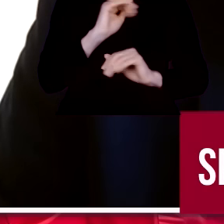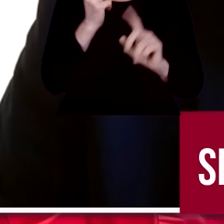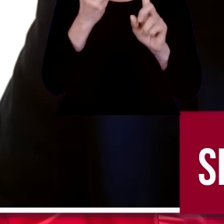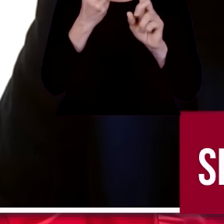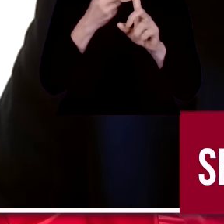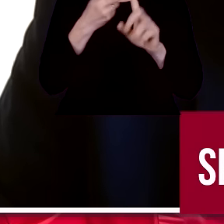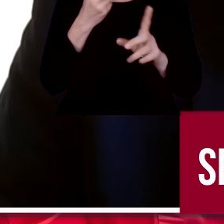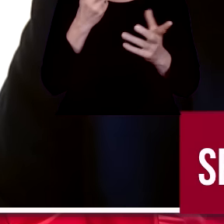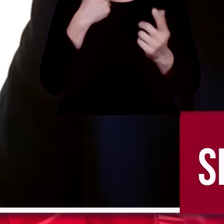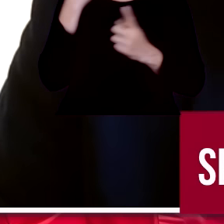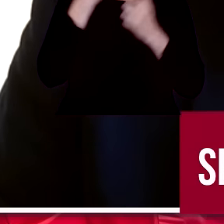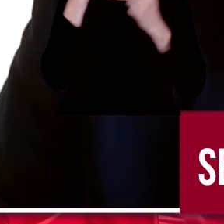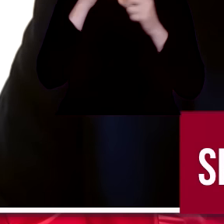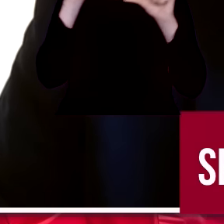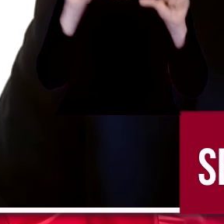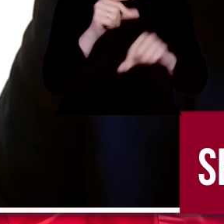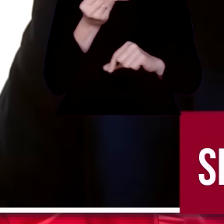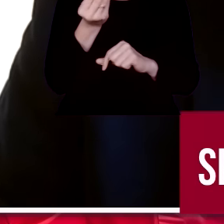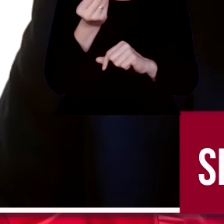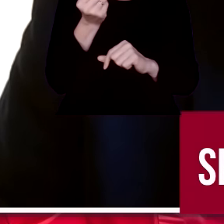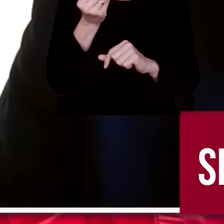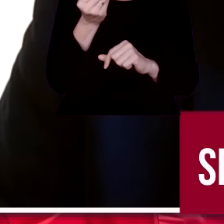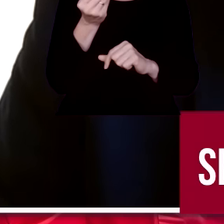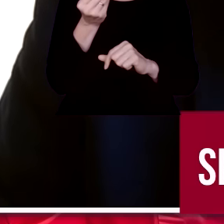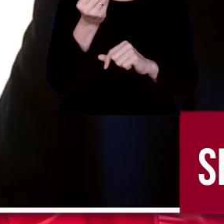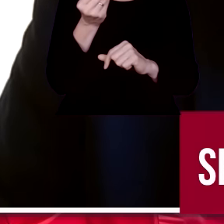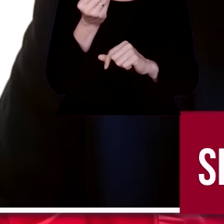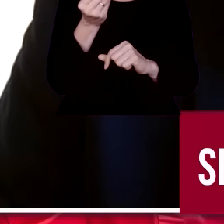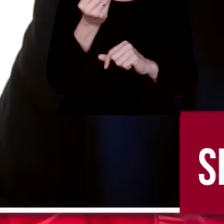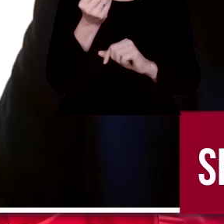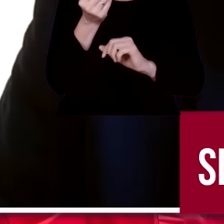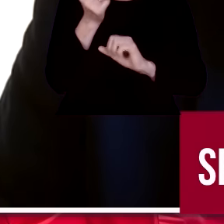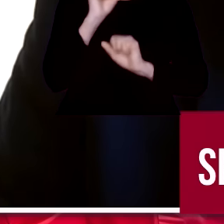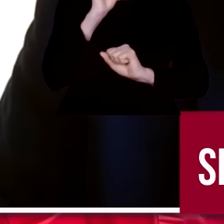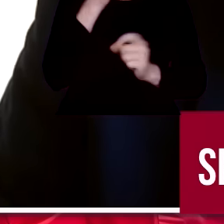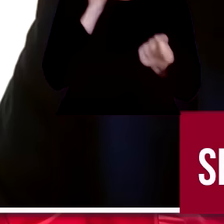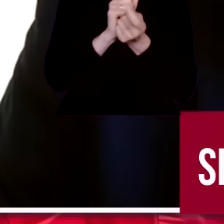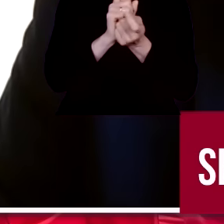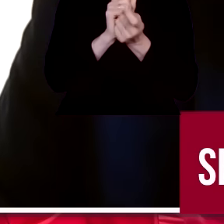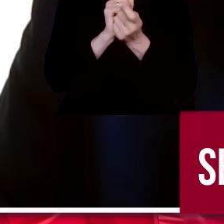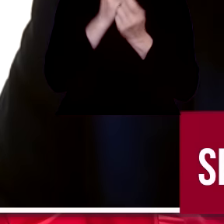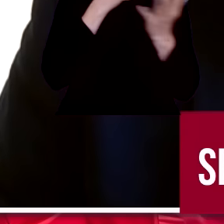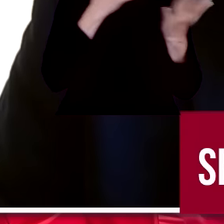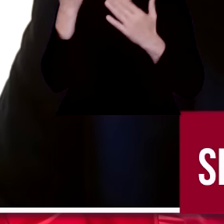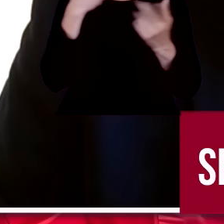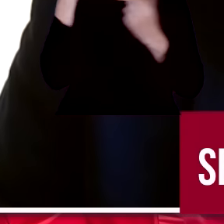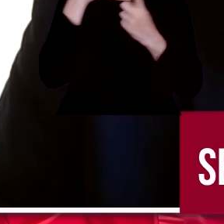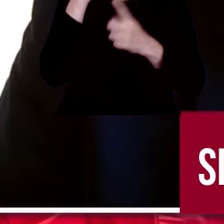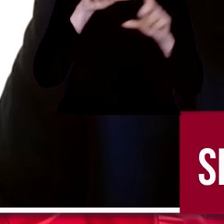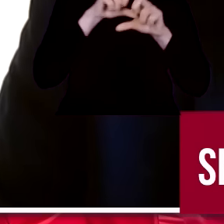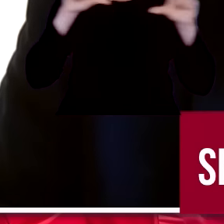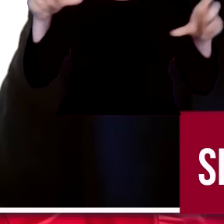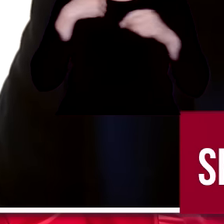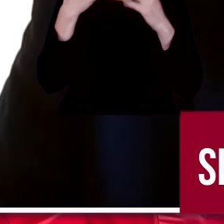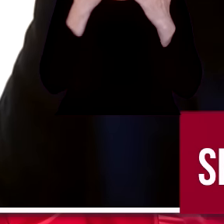nisko niskokosztowe ochrony przeciwpożarowe w związku z tym ten budynek był stosunkowo łatwy do